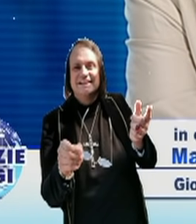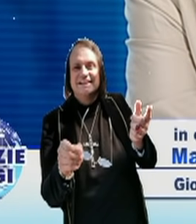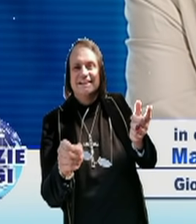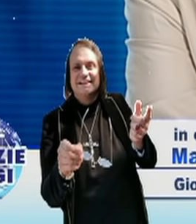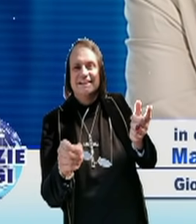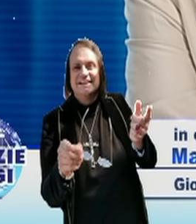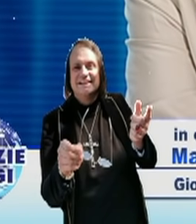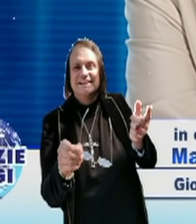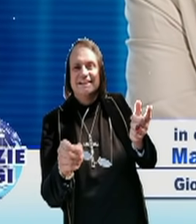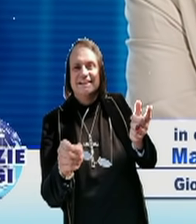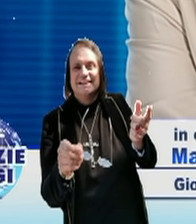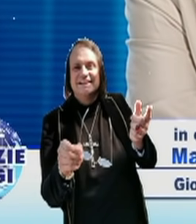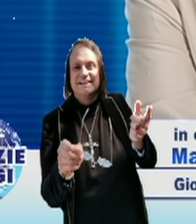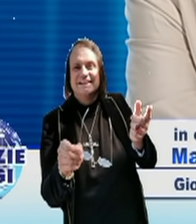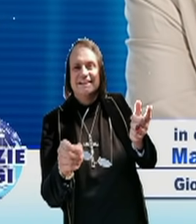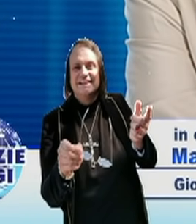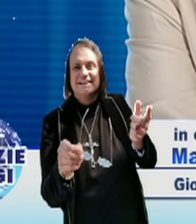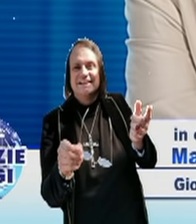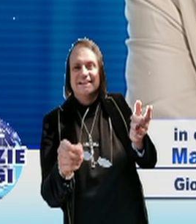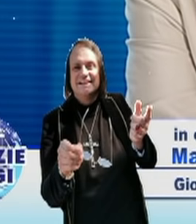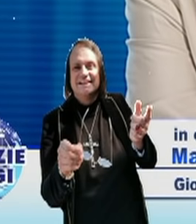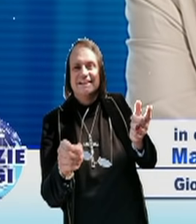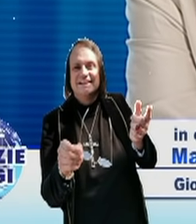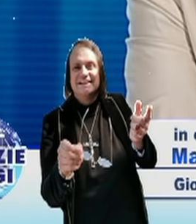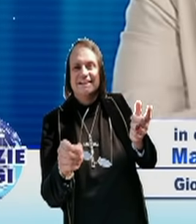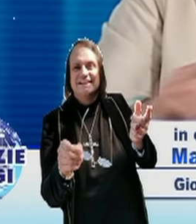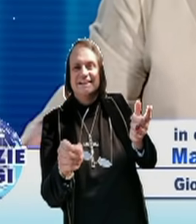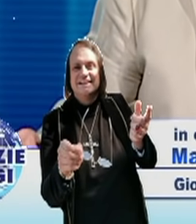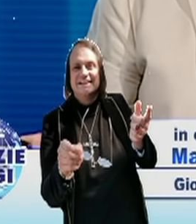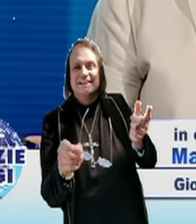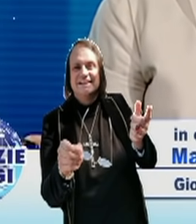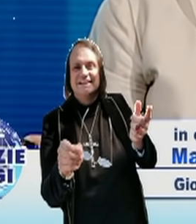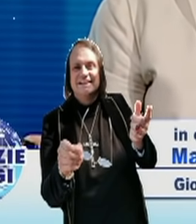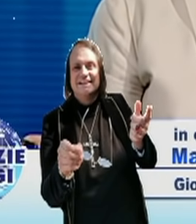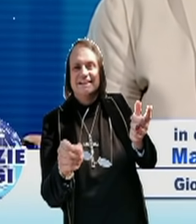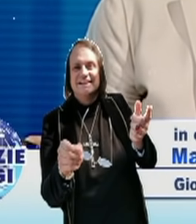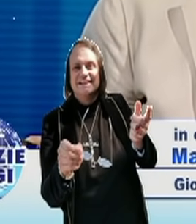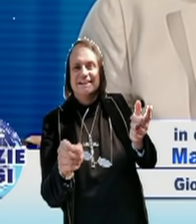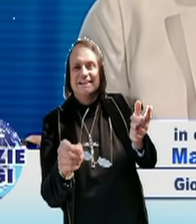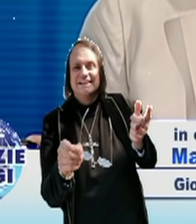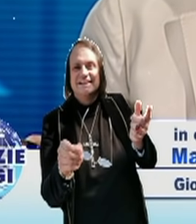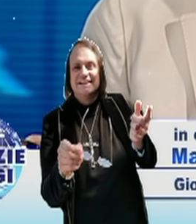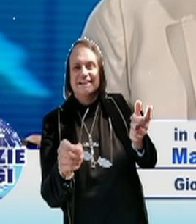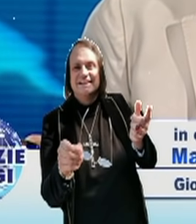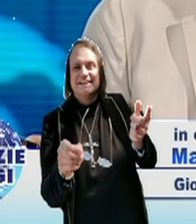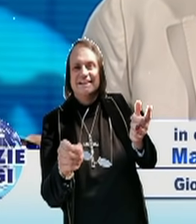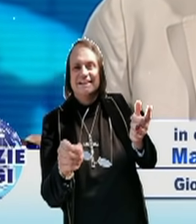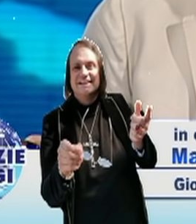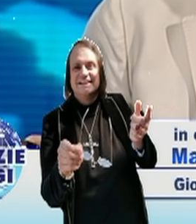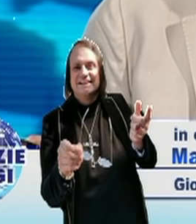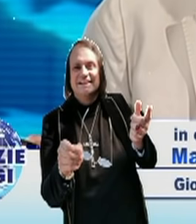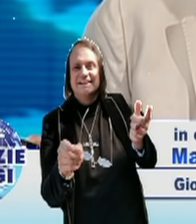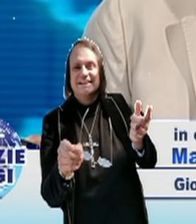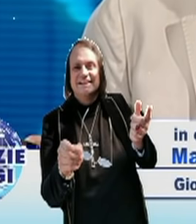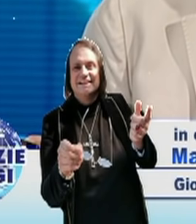orme dei grandi esempi che possono veramente contribuire a cambiare questo paese, direttore. Grazie Maurizio Scandurra,